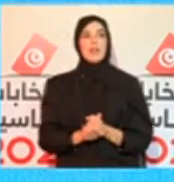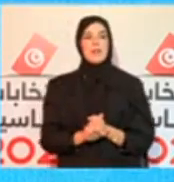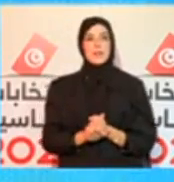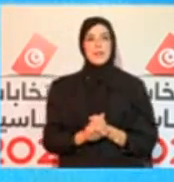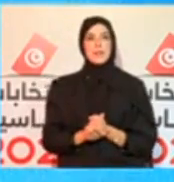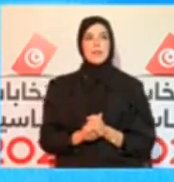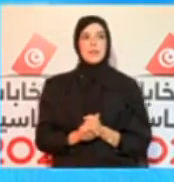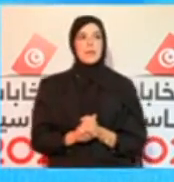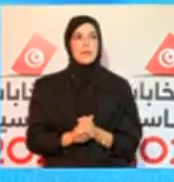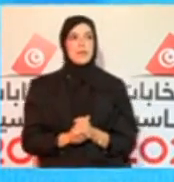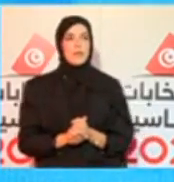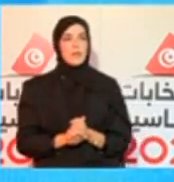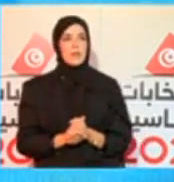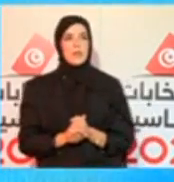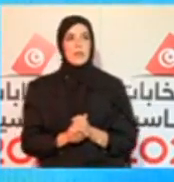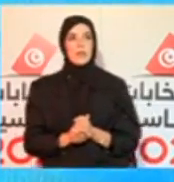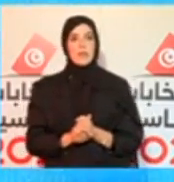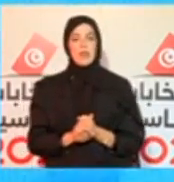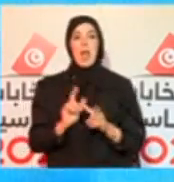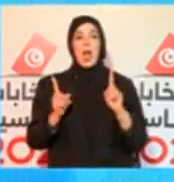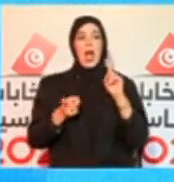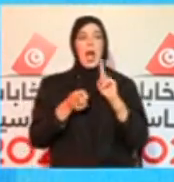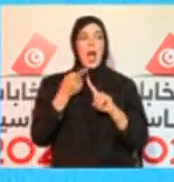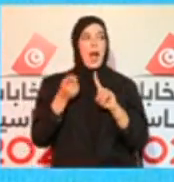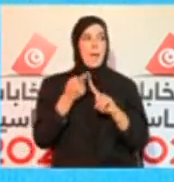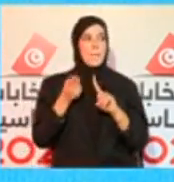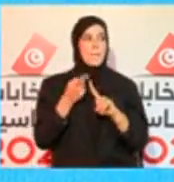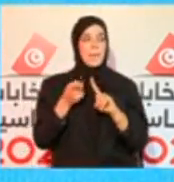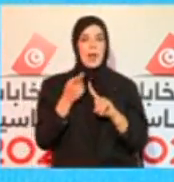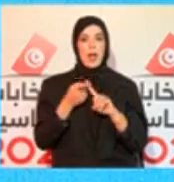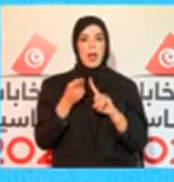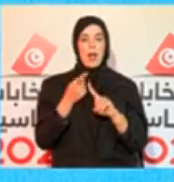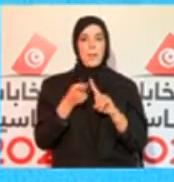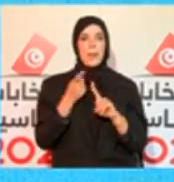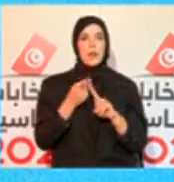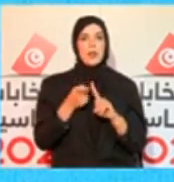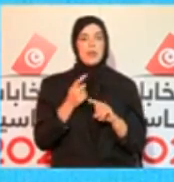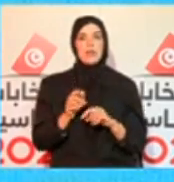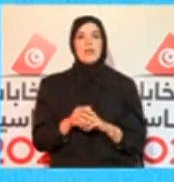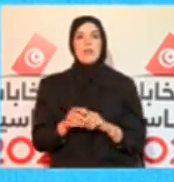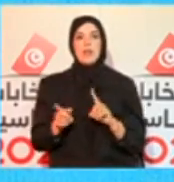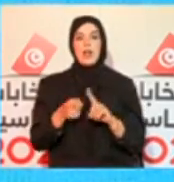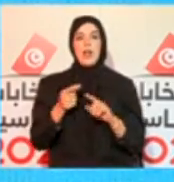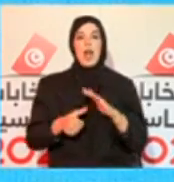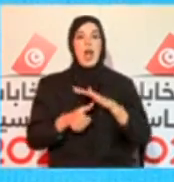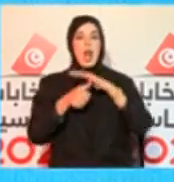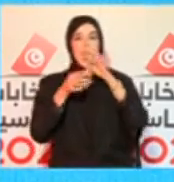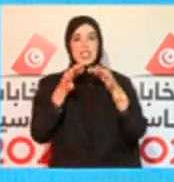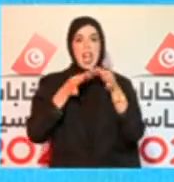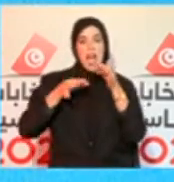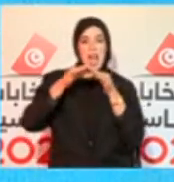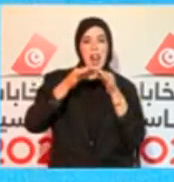لتعليق حول اهم ما جاءت في مراسله سي كمال ونيش رئيس الهيئه الفرعيه